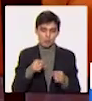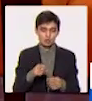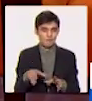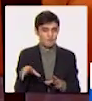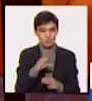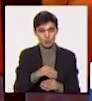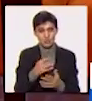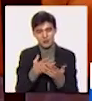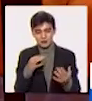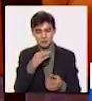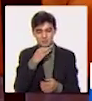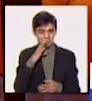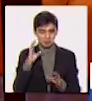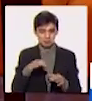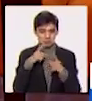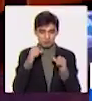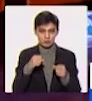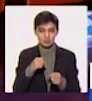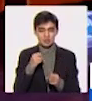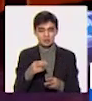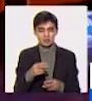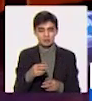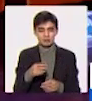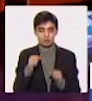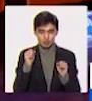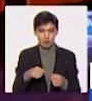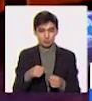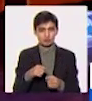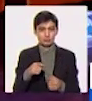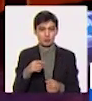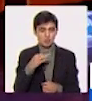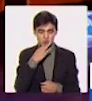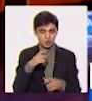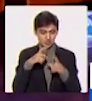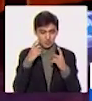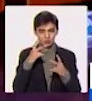носить разную, без разницы какую? Можно носить хоть какую,